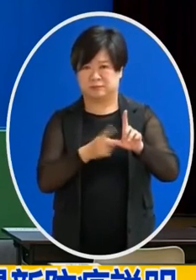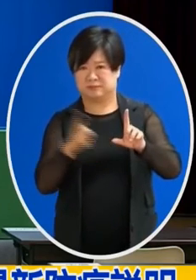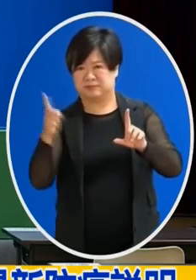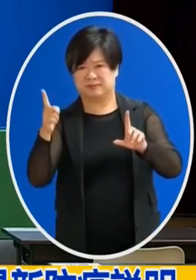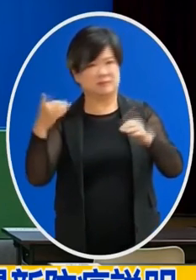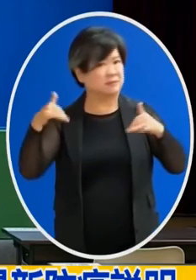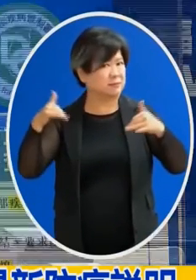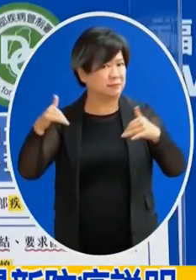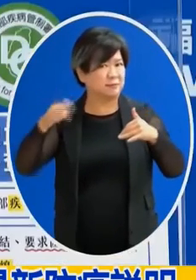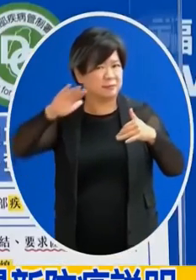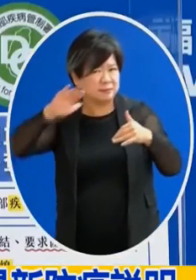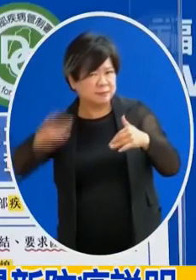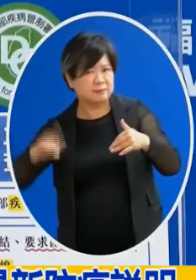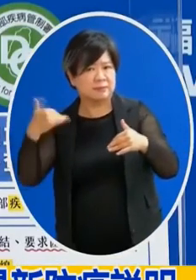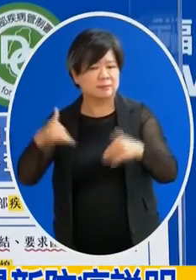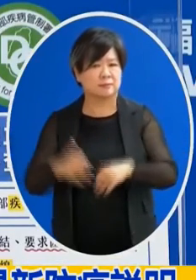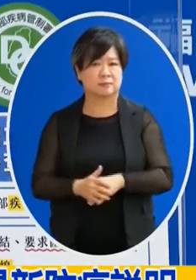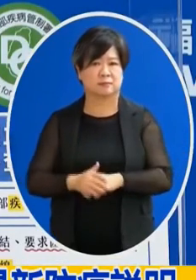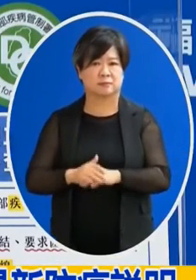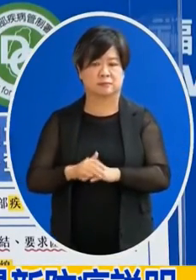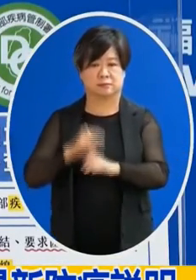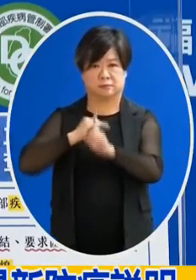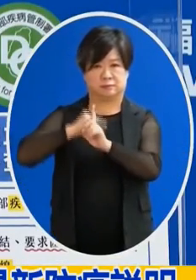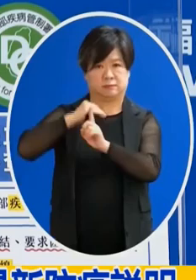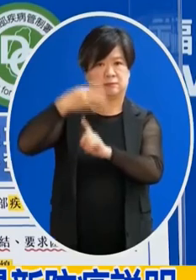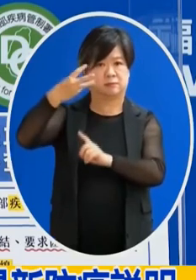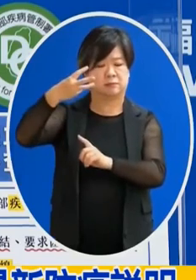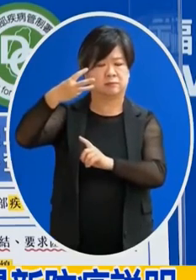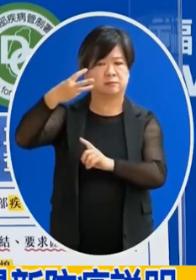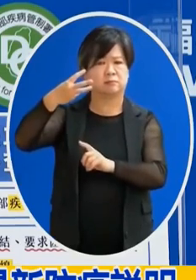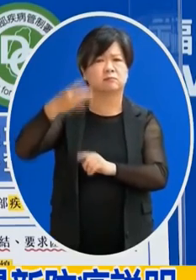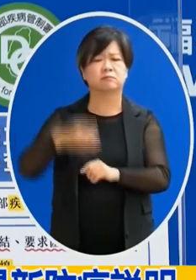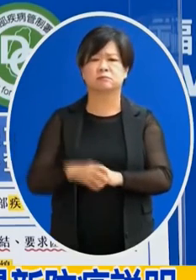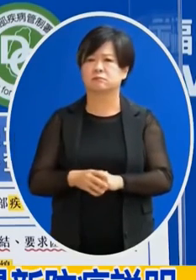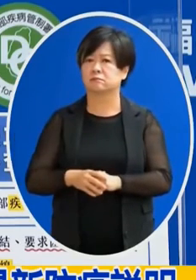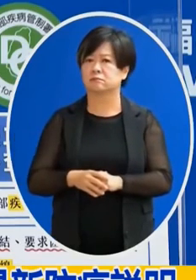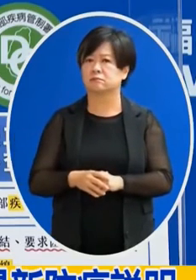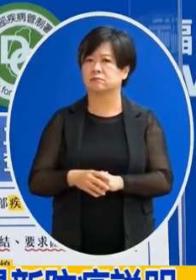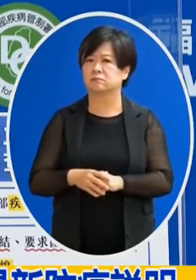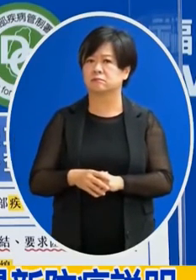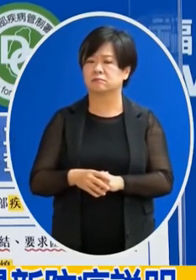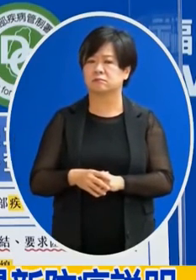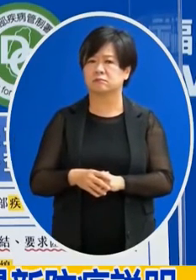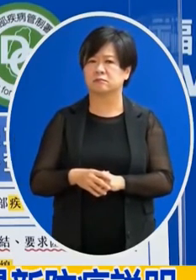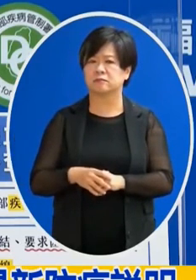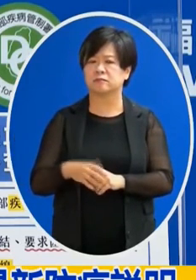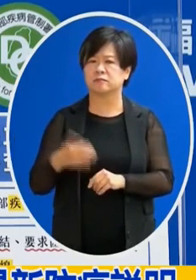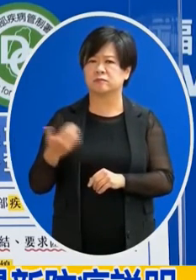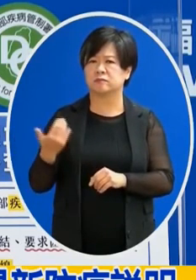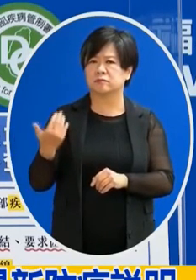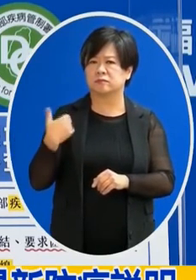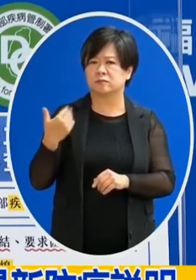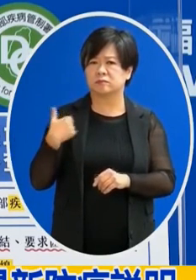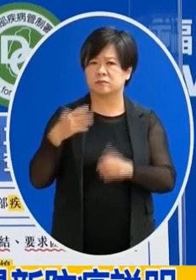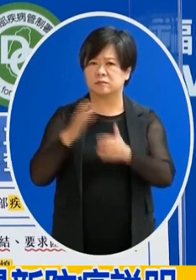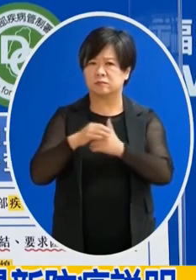谢。 三级的部分，我们在那一天全国升级的时